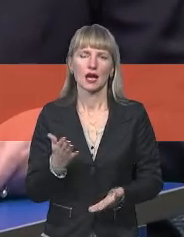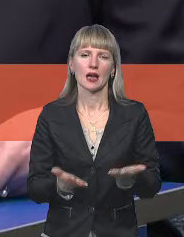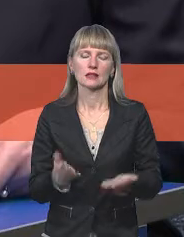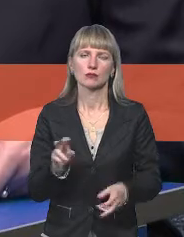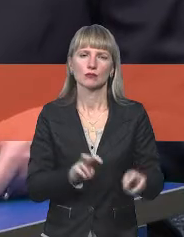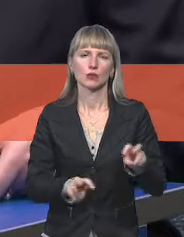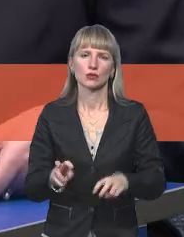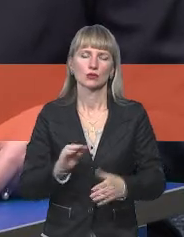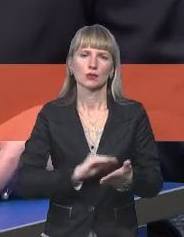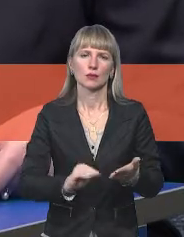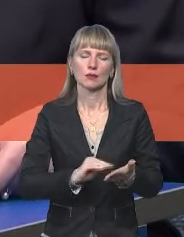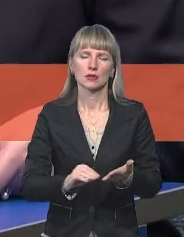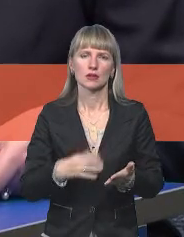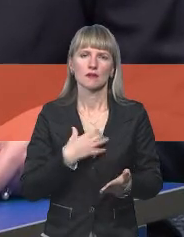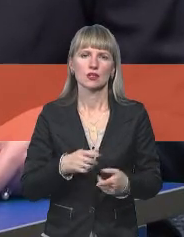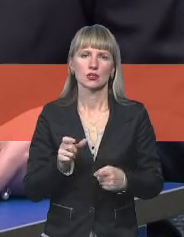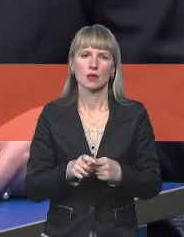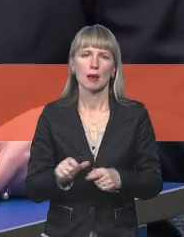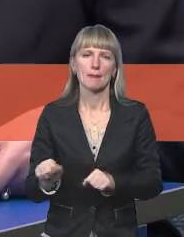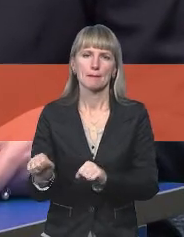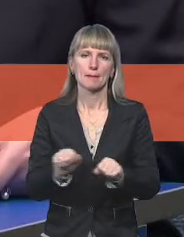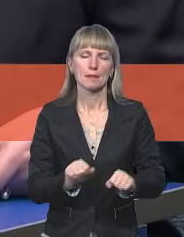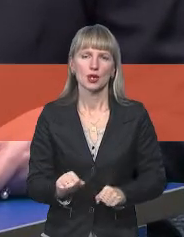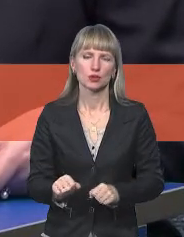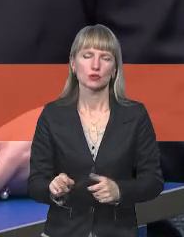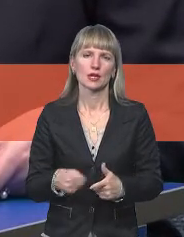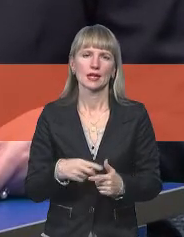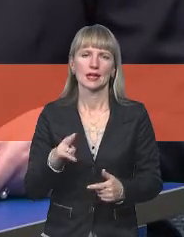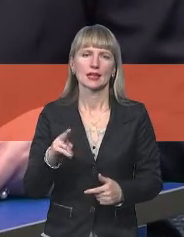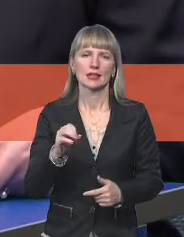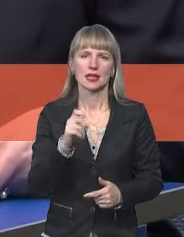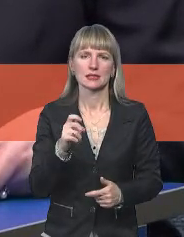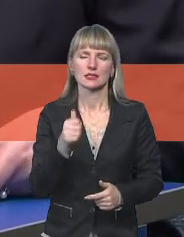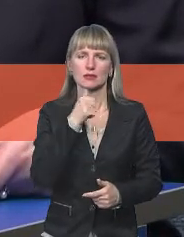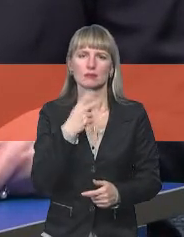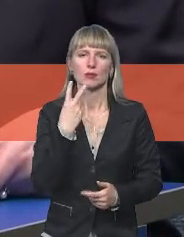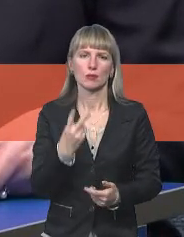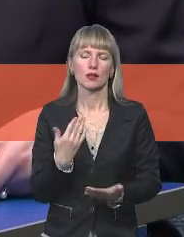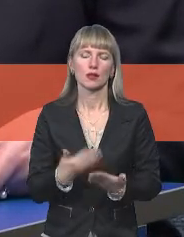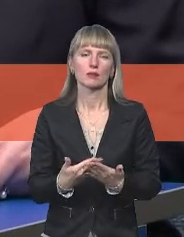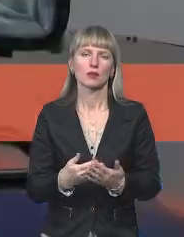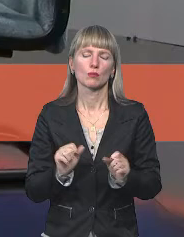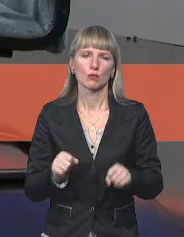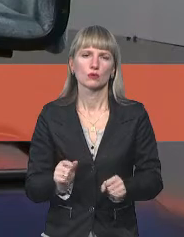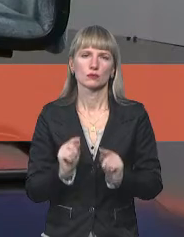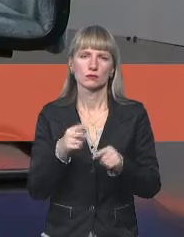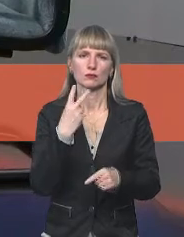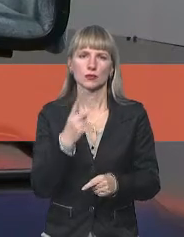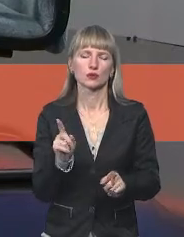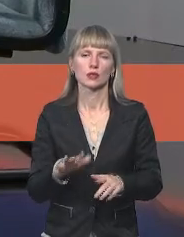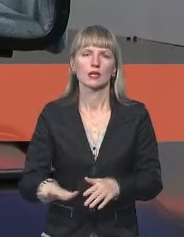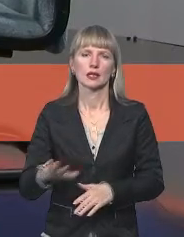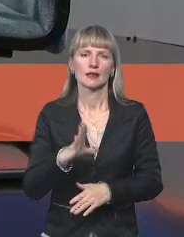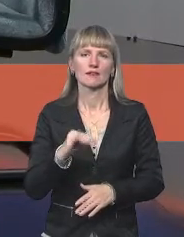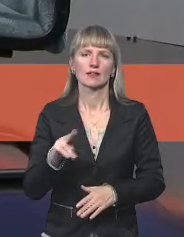пошуку прописати ключове слово «миючи» або «дезінфікуючі засоби», ви побачите. Так, наприклад, ось можна зайти і побачити, що